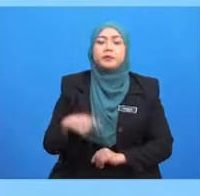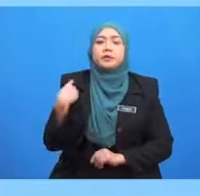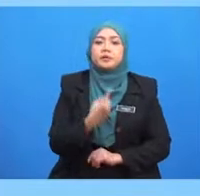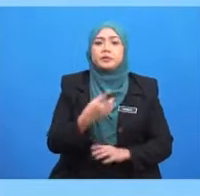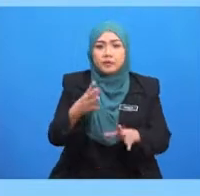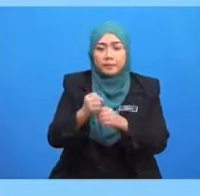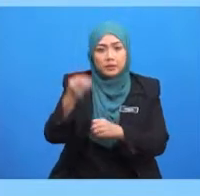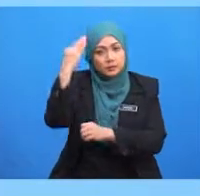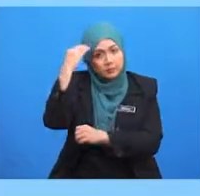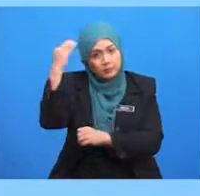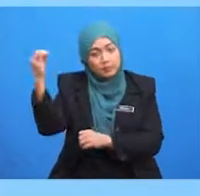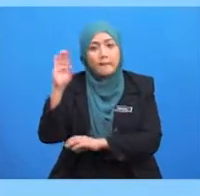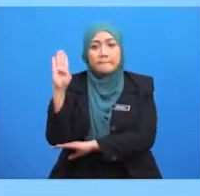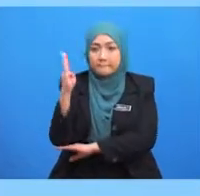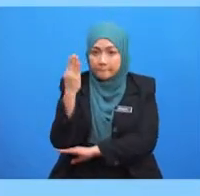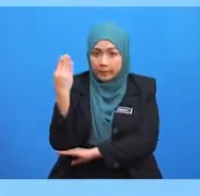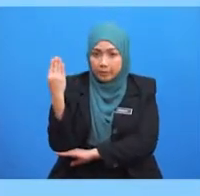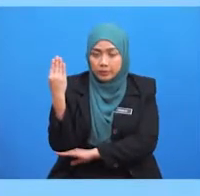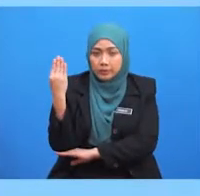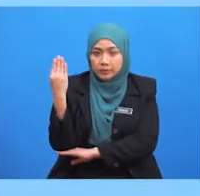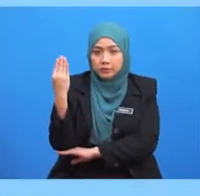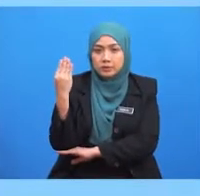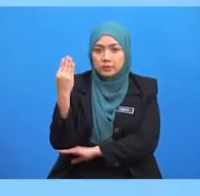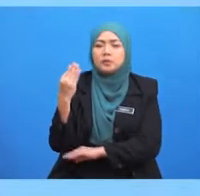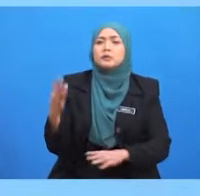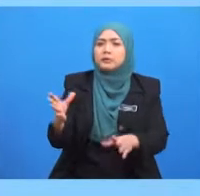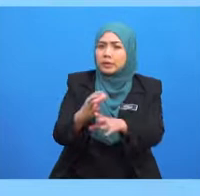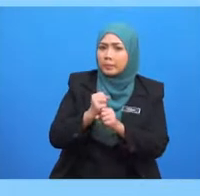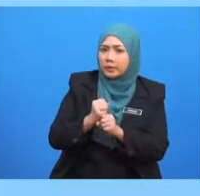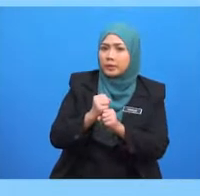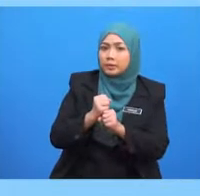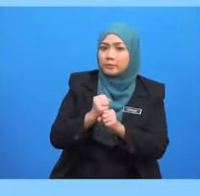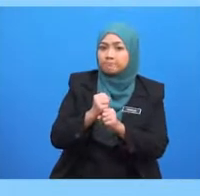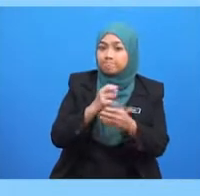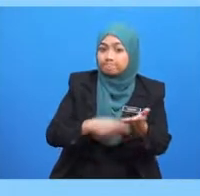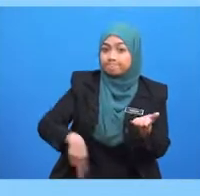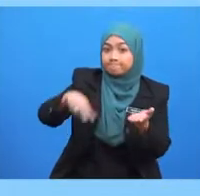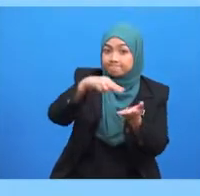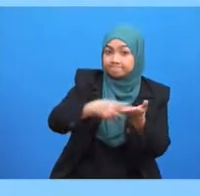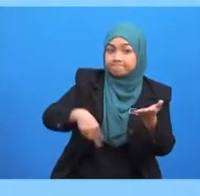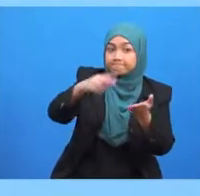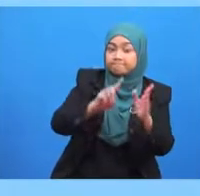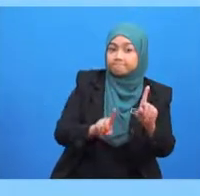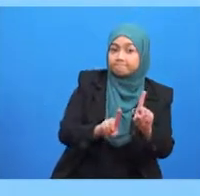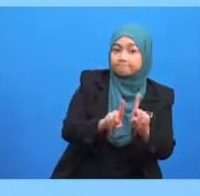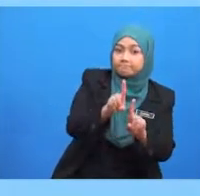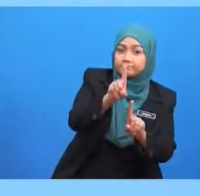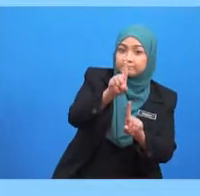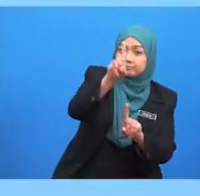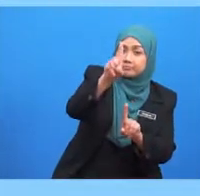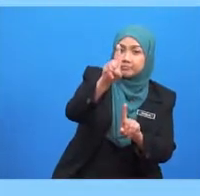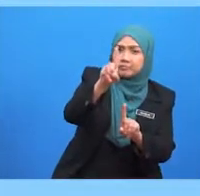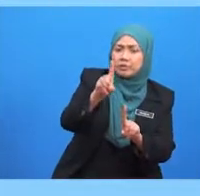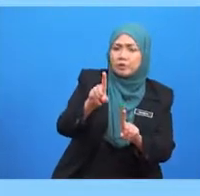tafsiran bahwa terdapat peningkatan pengeluaran padi sebanyak